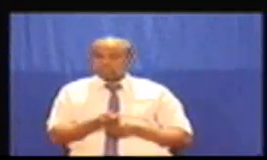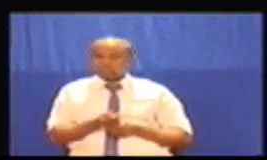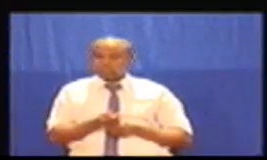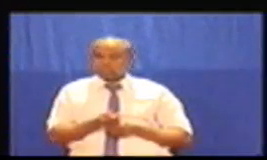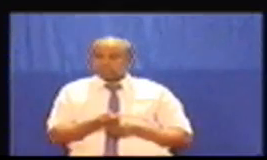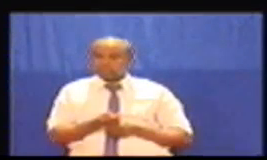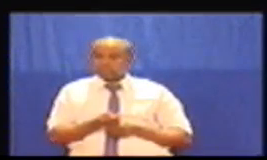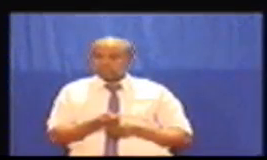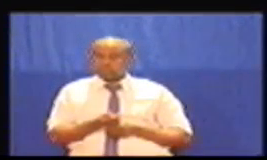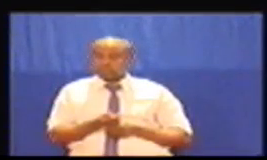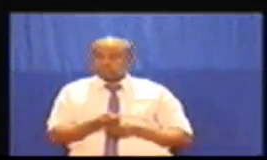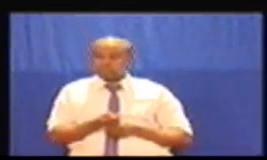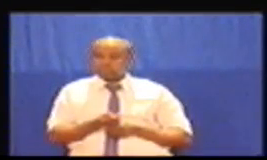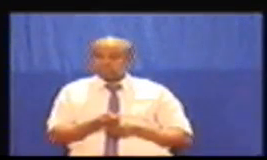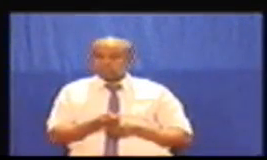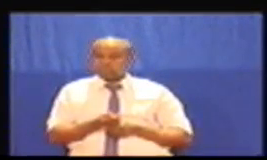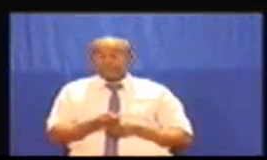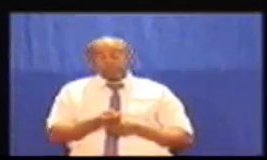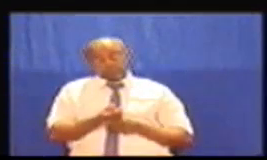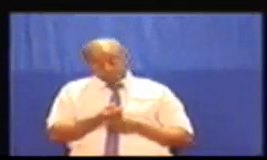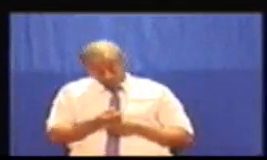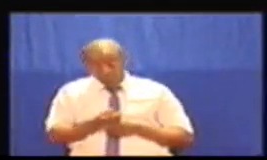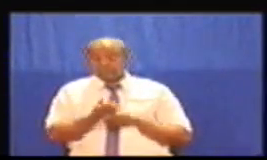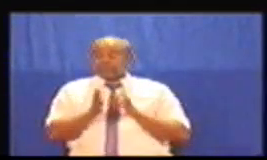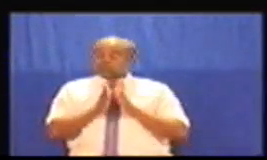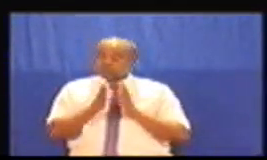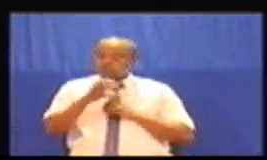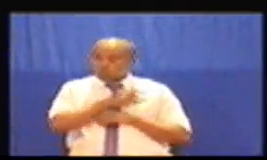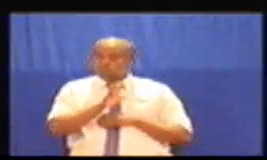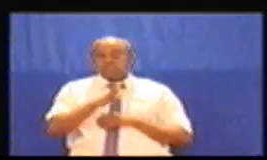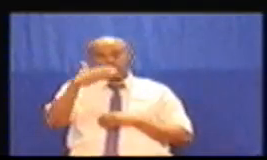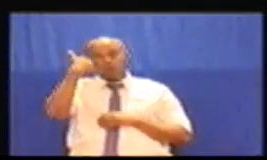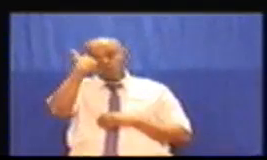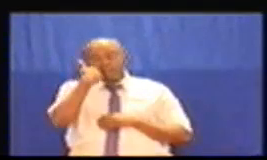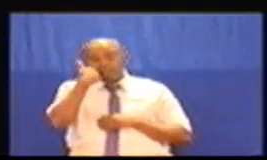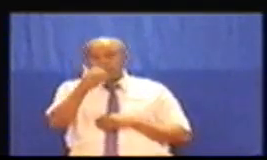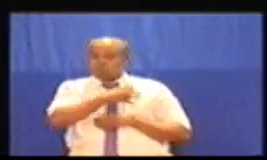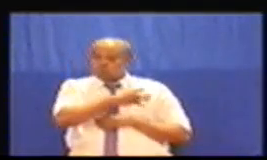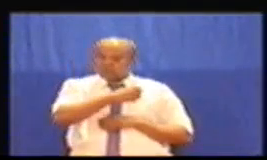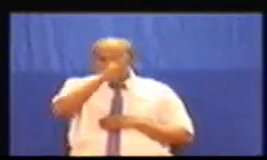na mawaziri waliokuwepo kabla yako, Mheshimiwa Mwekembe na Mheshimiwa Kabudi.